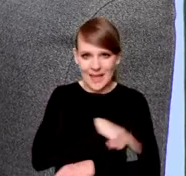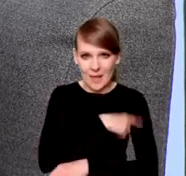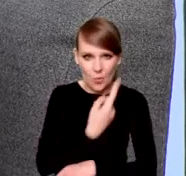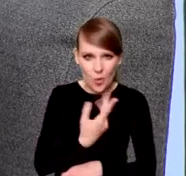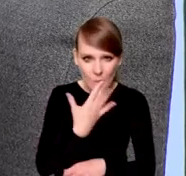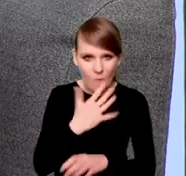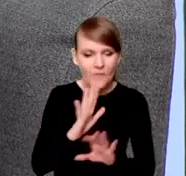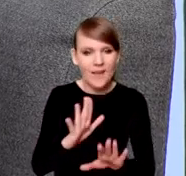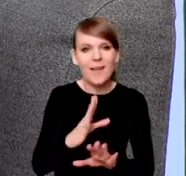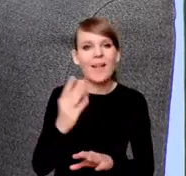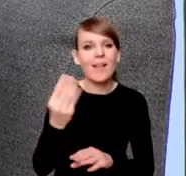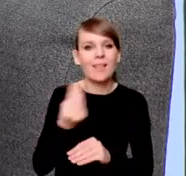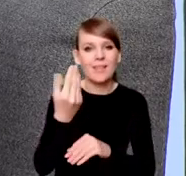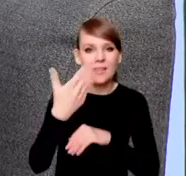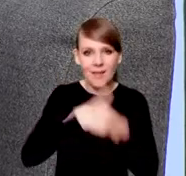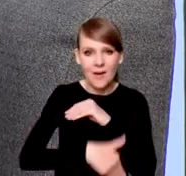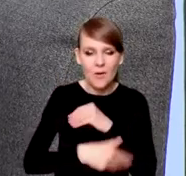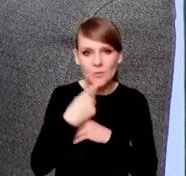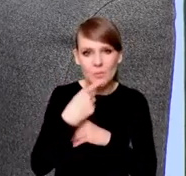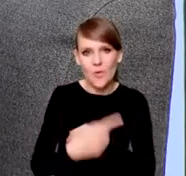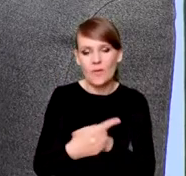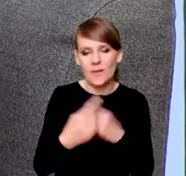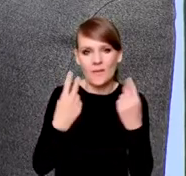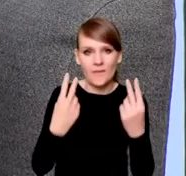która wydaje mi się istotna, mianowicie